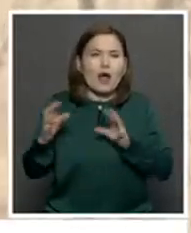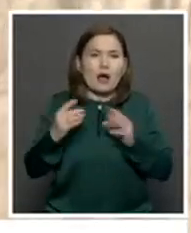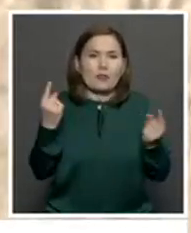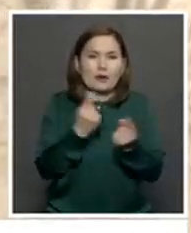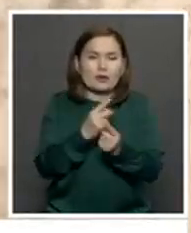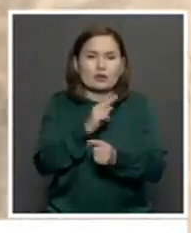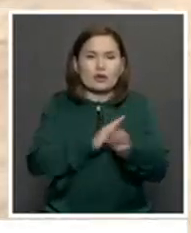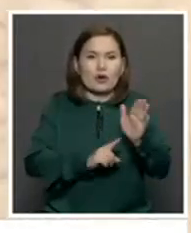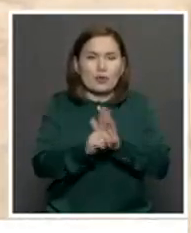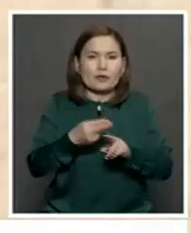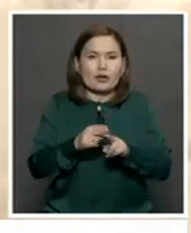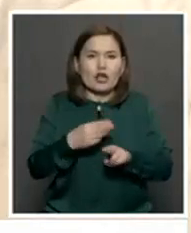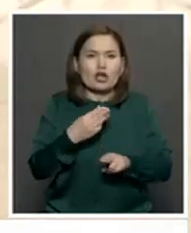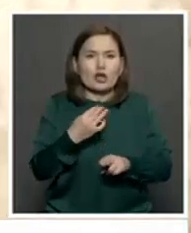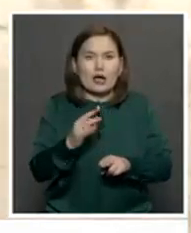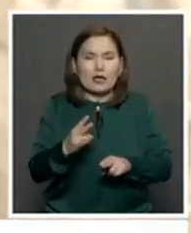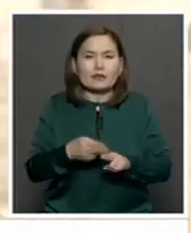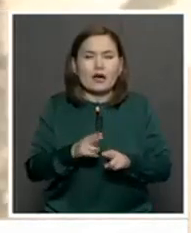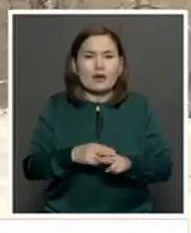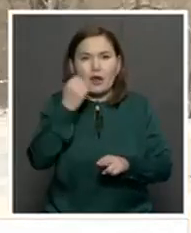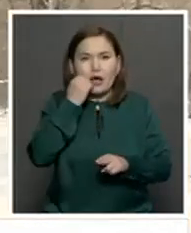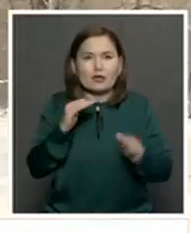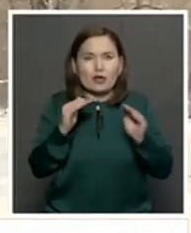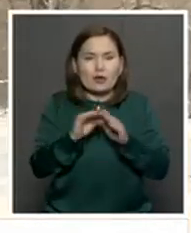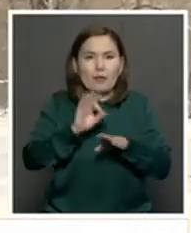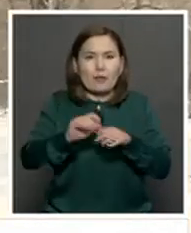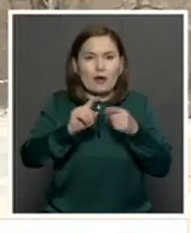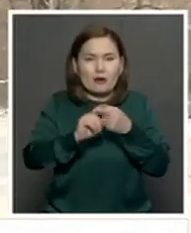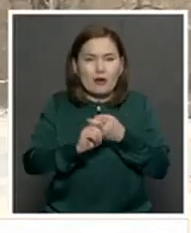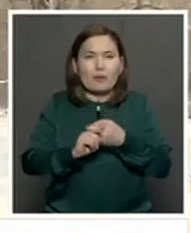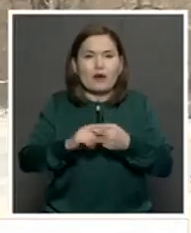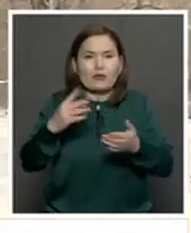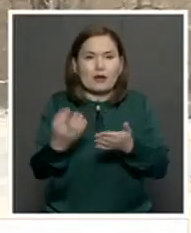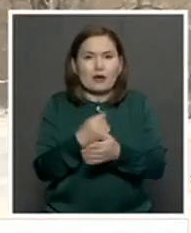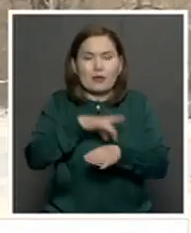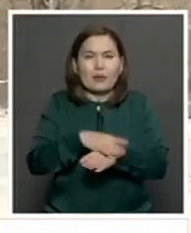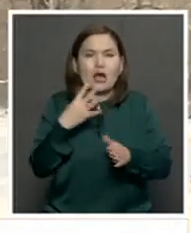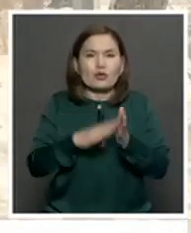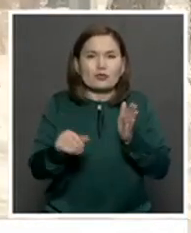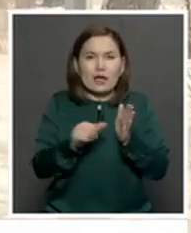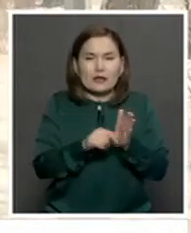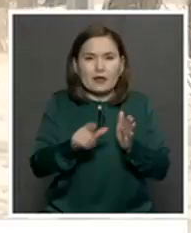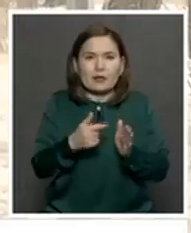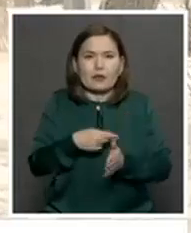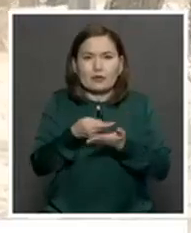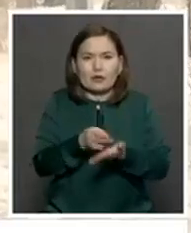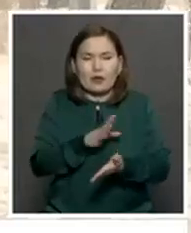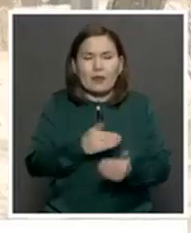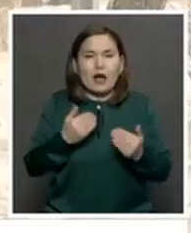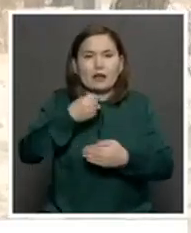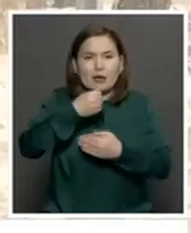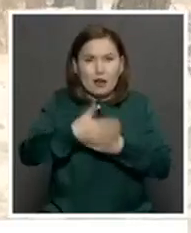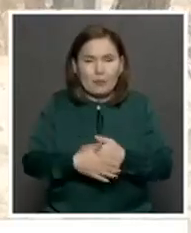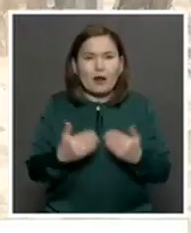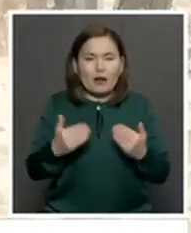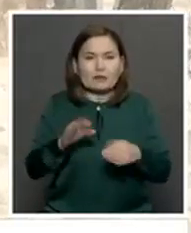Ақпан айының басында Шахандағы қарттар үйінде коронавирус инфекциясының ошағы анықталып, 96 адам індетке шалдыққан еді. Қазір орталықтағы